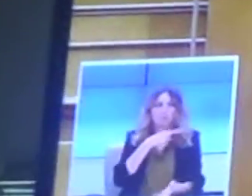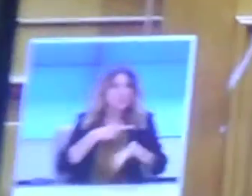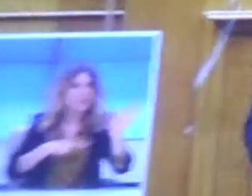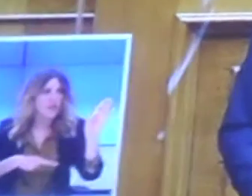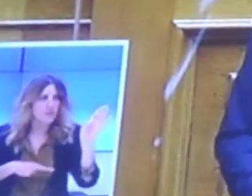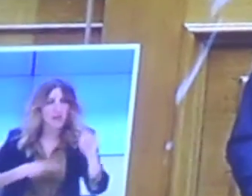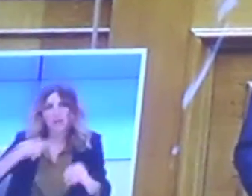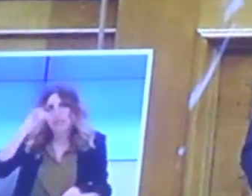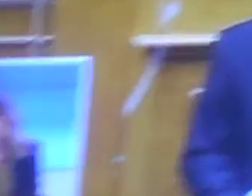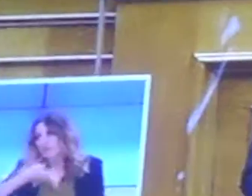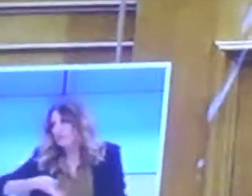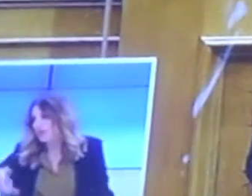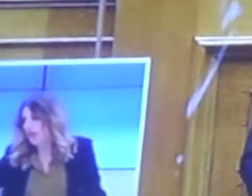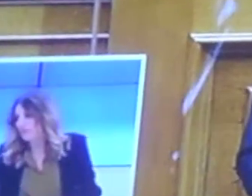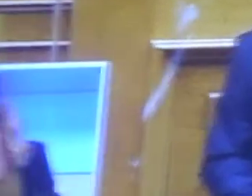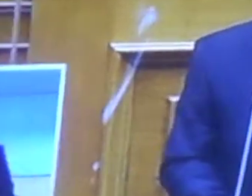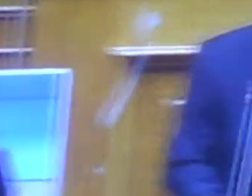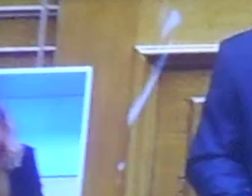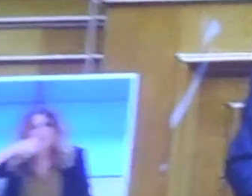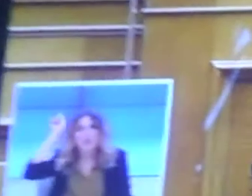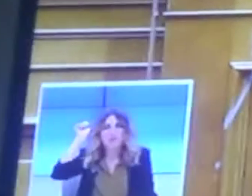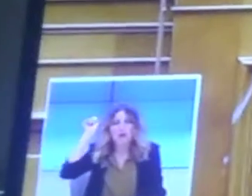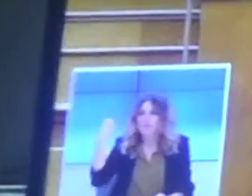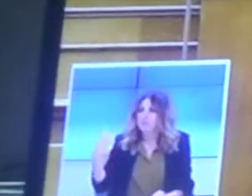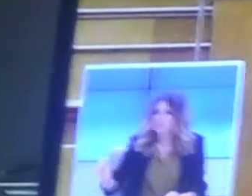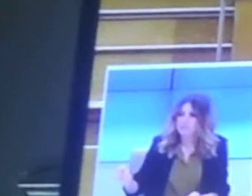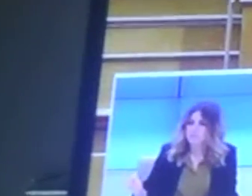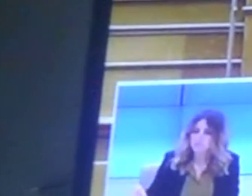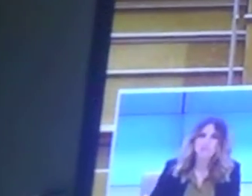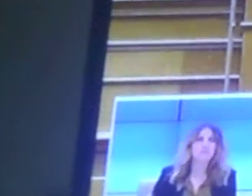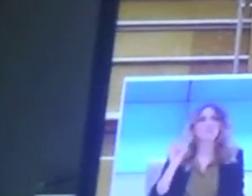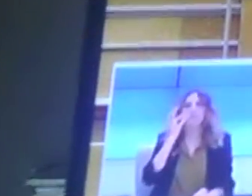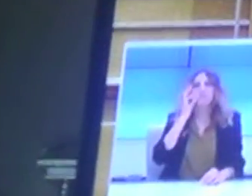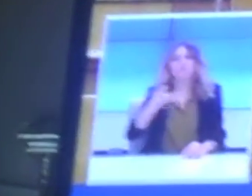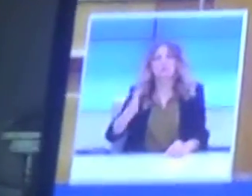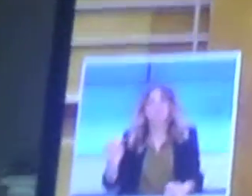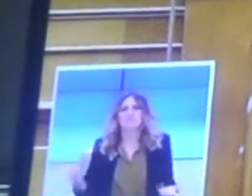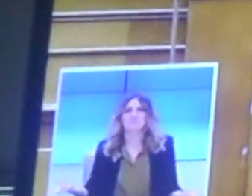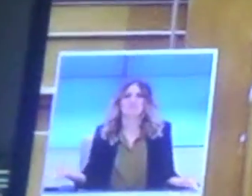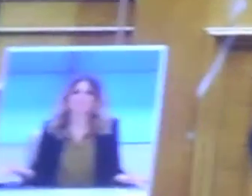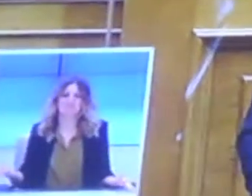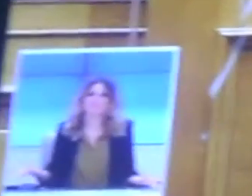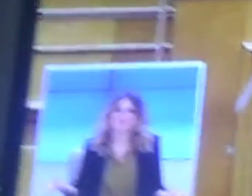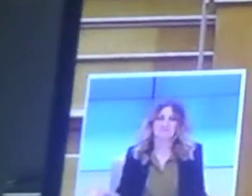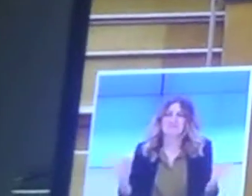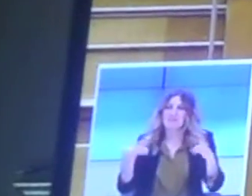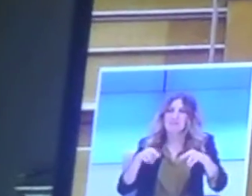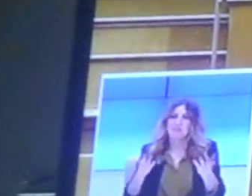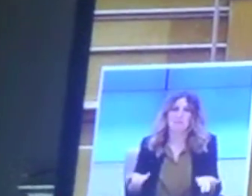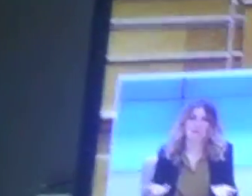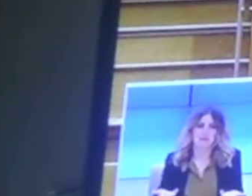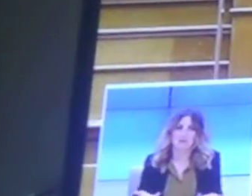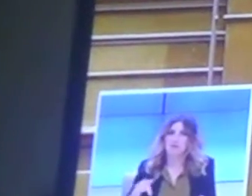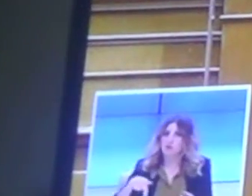αυτή η Βουλή δυστυχώ. Και τραγωδία γιατί. Γιατί δεν αντιλαμβανόμαστε, αφού μιλάμε όλοι για πανδημία, ότι είναι υποχρέωση του